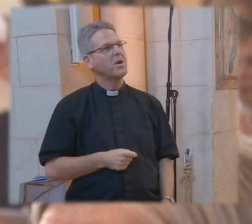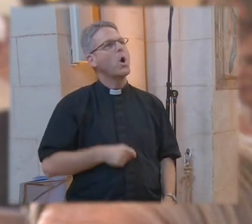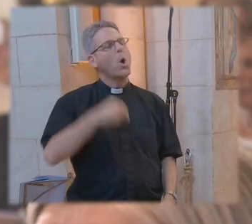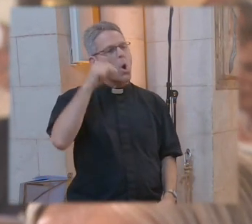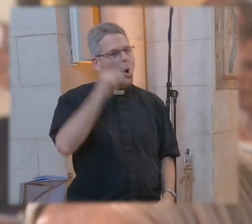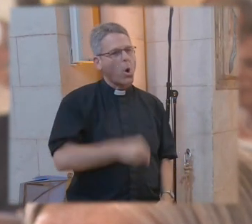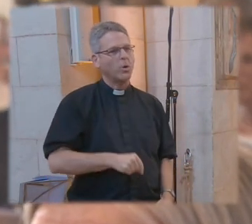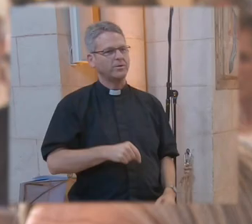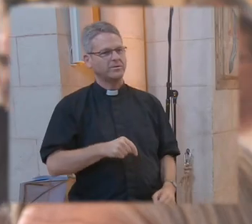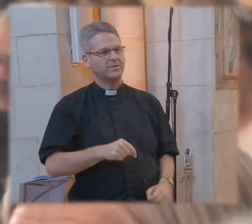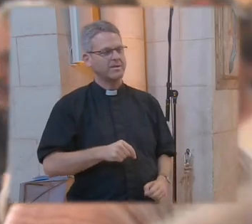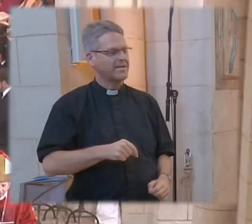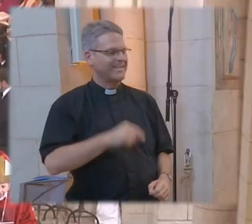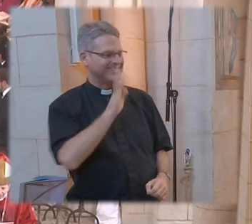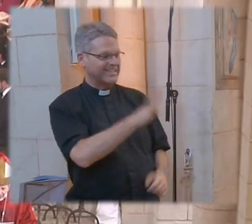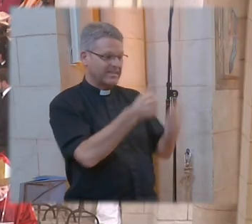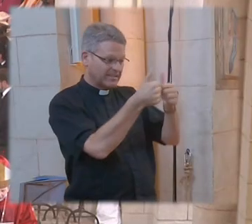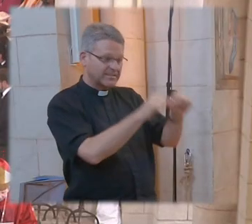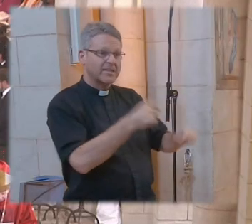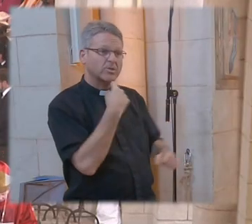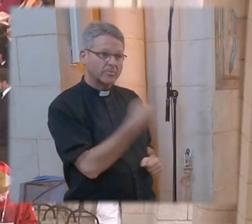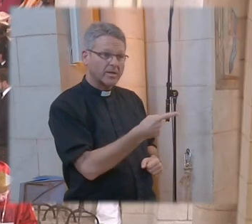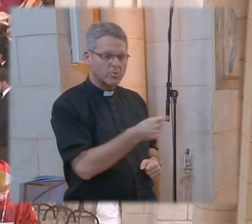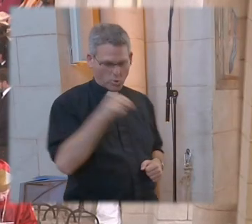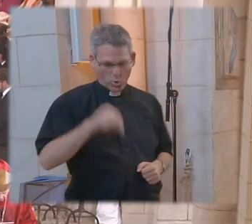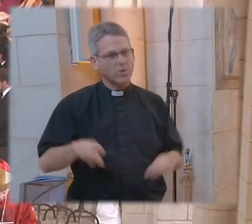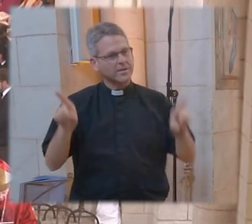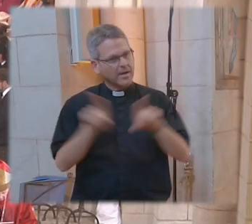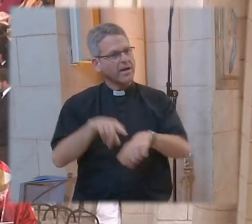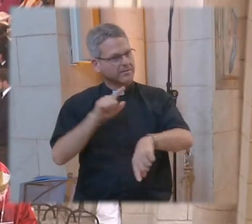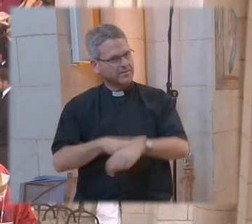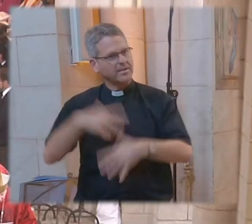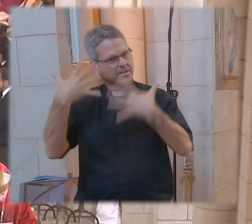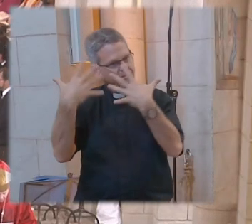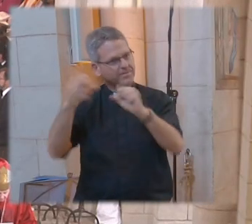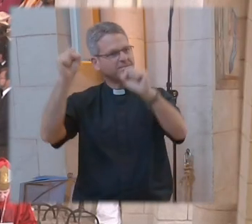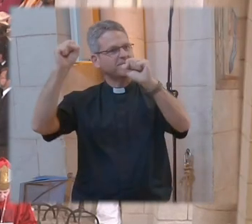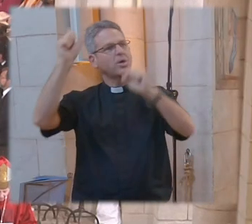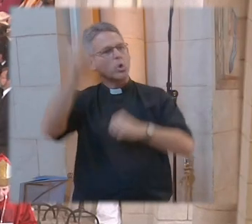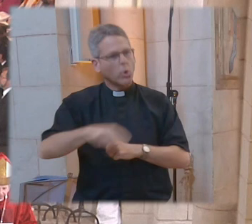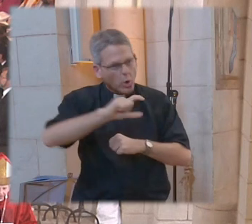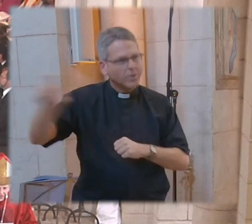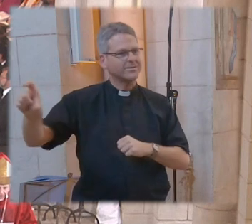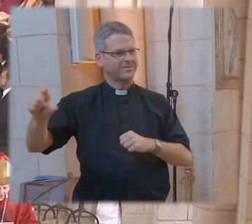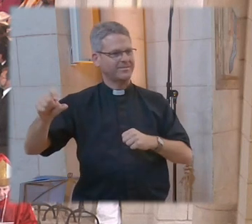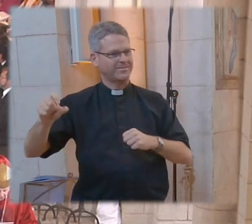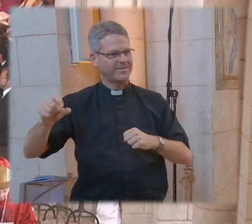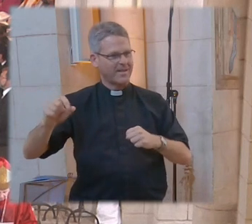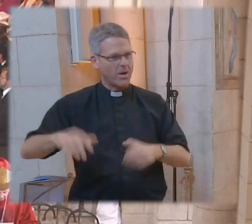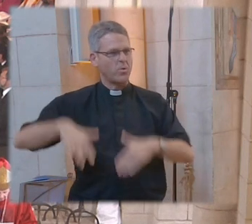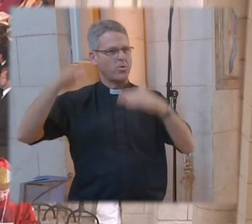die Seligsprechung von Pater Henkes am Fest der Kreuzerhöhung, das in der Diözese Limburg als